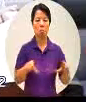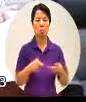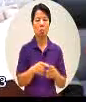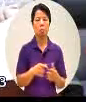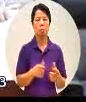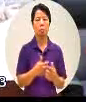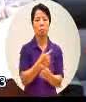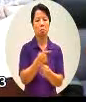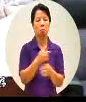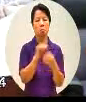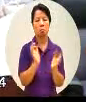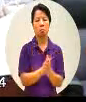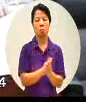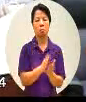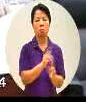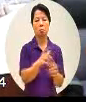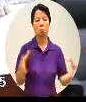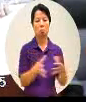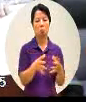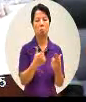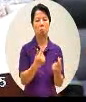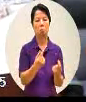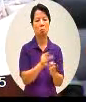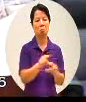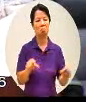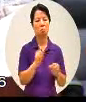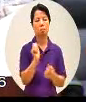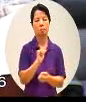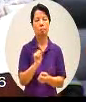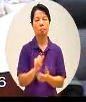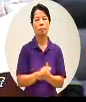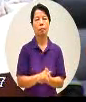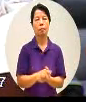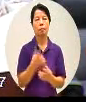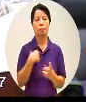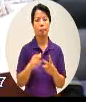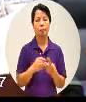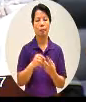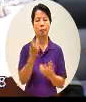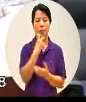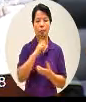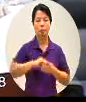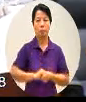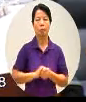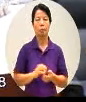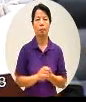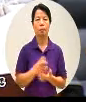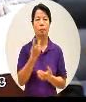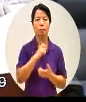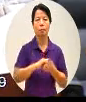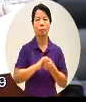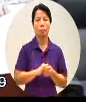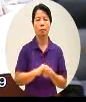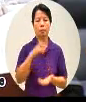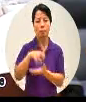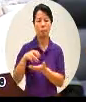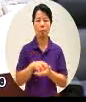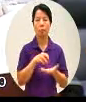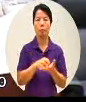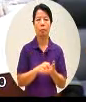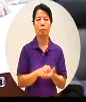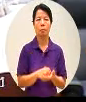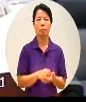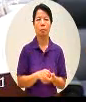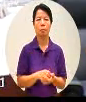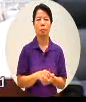数，这也有点奇怪了。说真的啦，来再来检定证照哦，这证照我等下